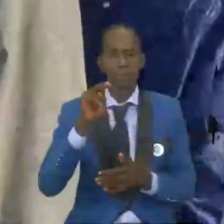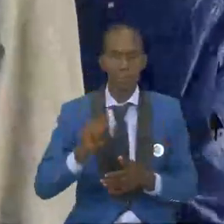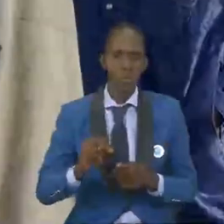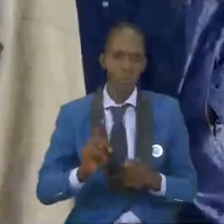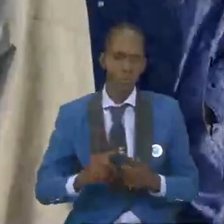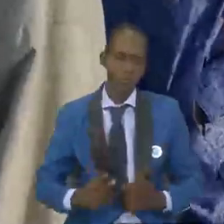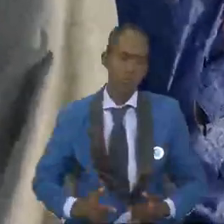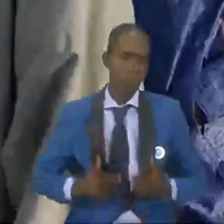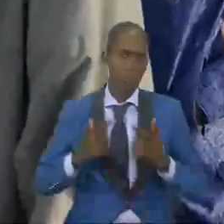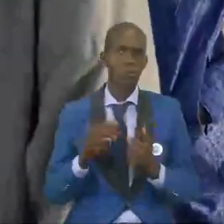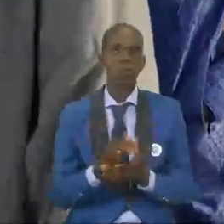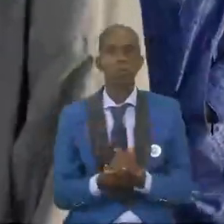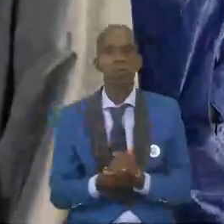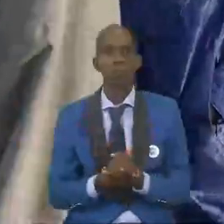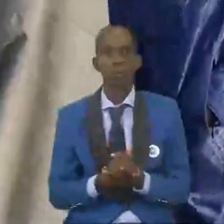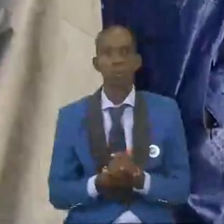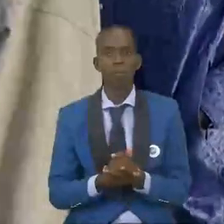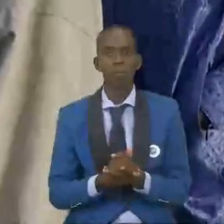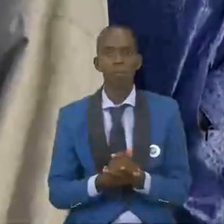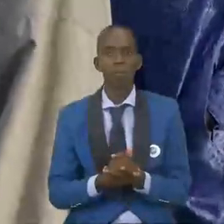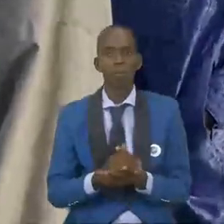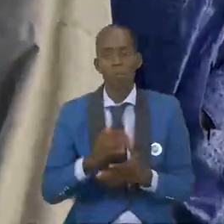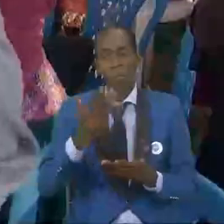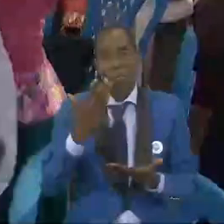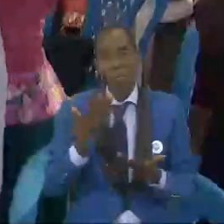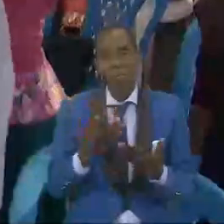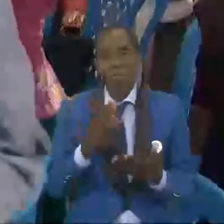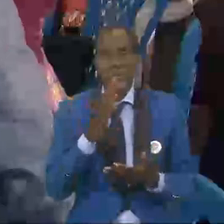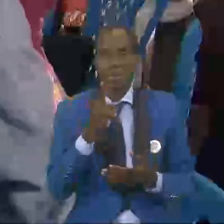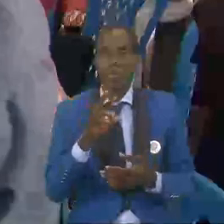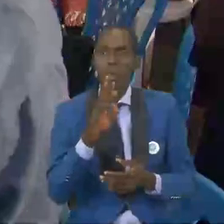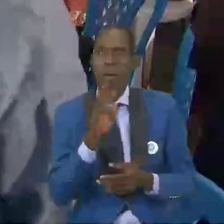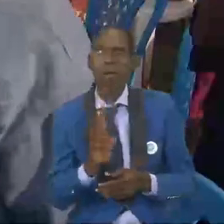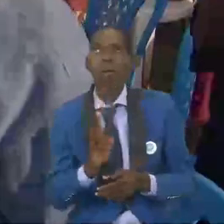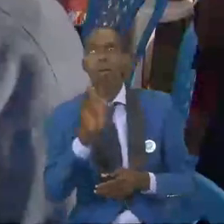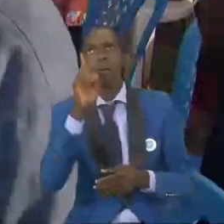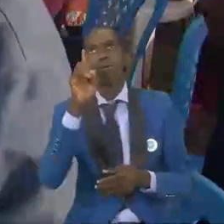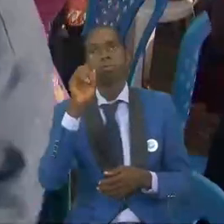Et mène la vie que tu dois mener.